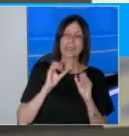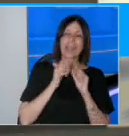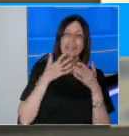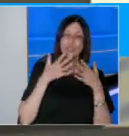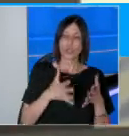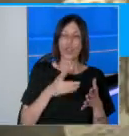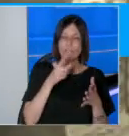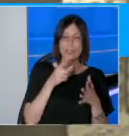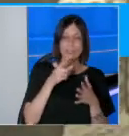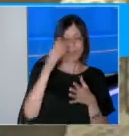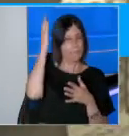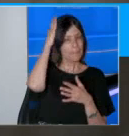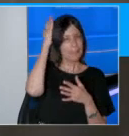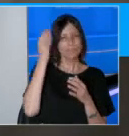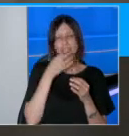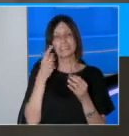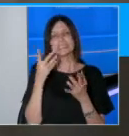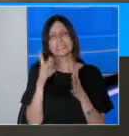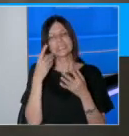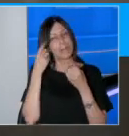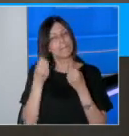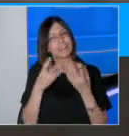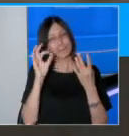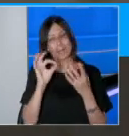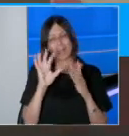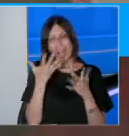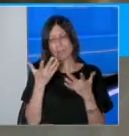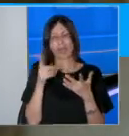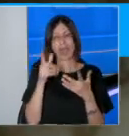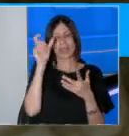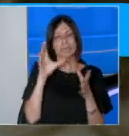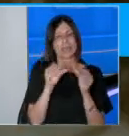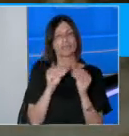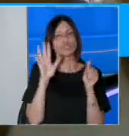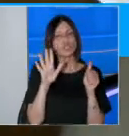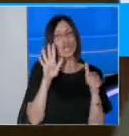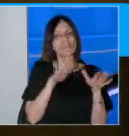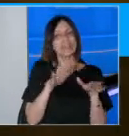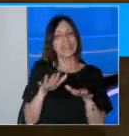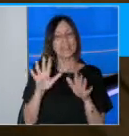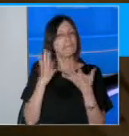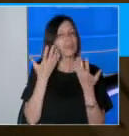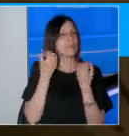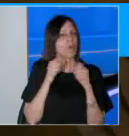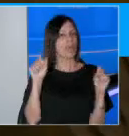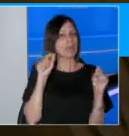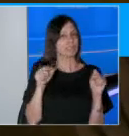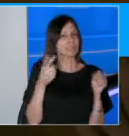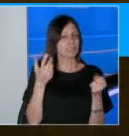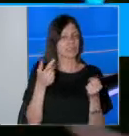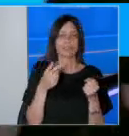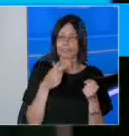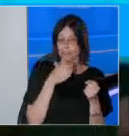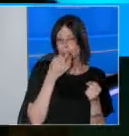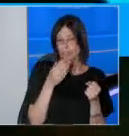בסוף... למה זה דף מסרים? בן אדם עם שישה מנדטים. מה דמוקרטי בזה? לא, אבל בסדר, שוב, אבל